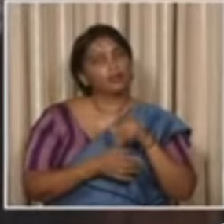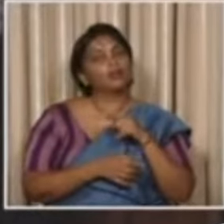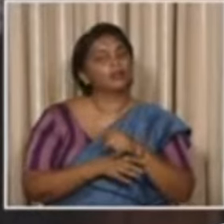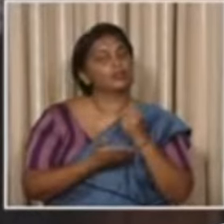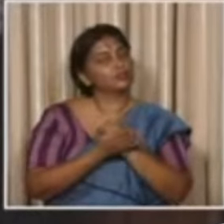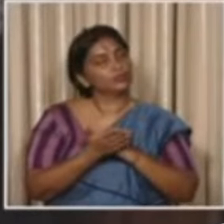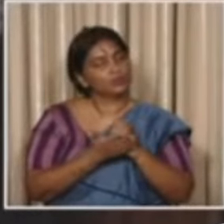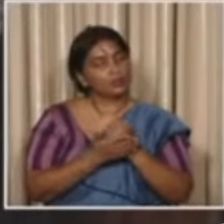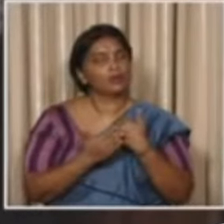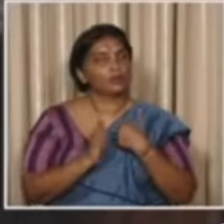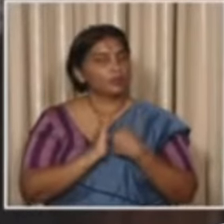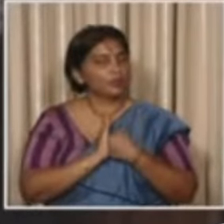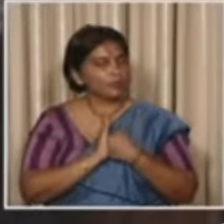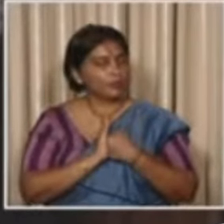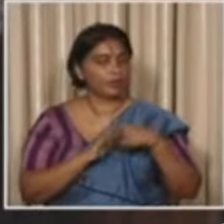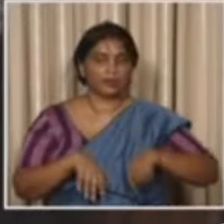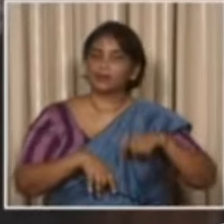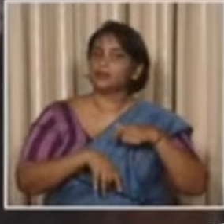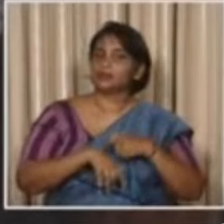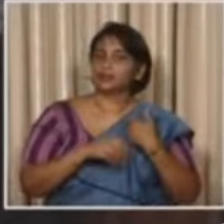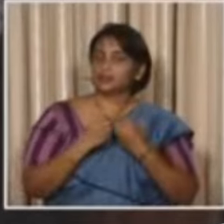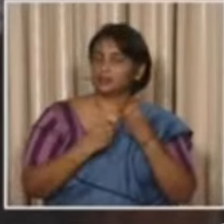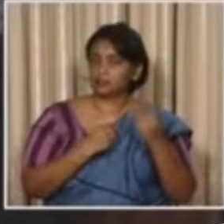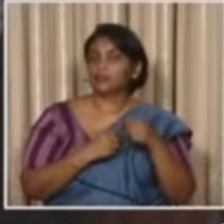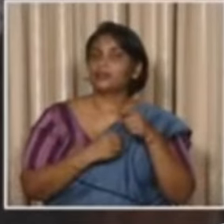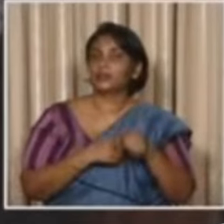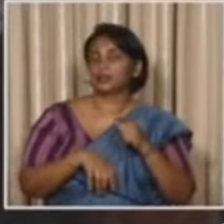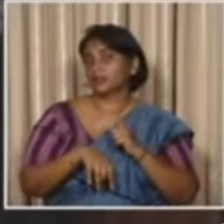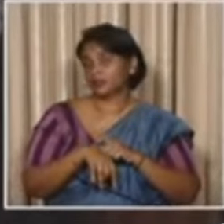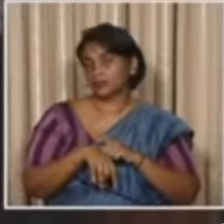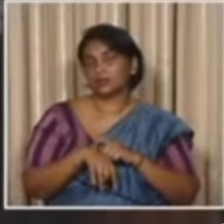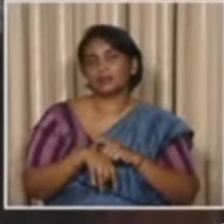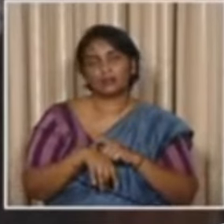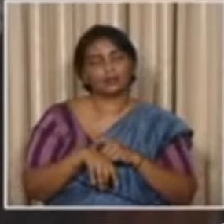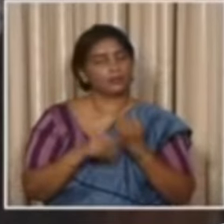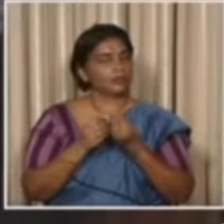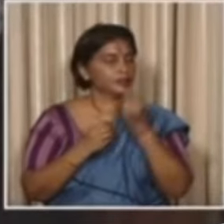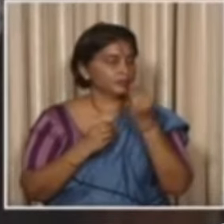සියලු දෙනාටත් මගේ ගෞරවය මේ වෙලාවේදී පුද කරනවා. මේ අවස්ථාව